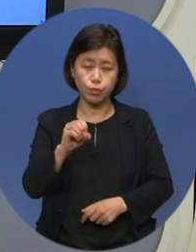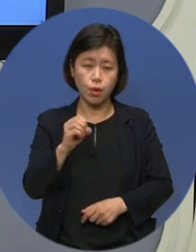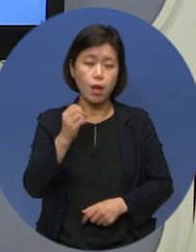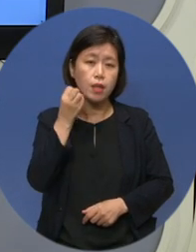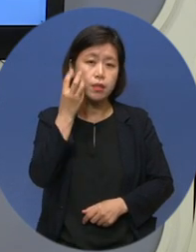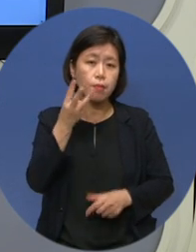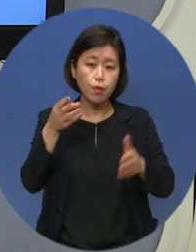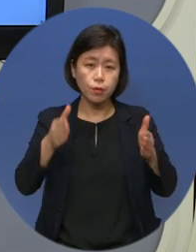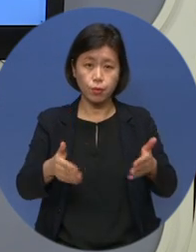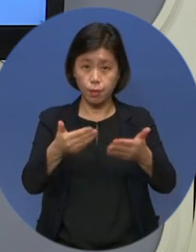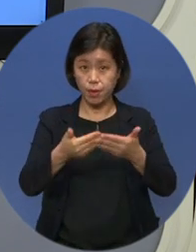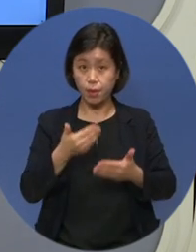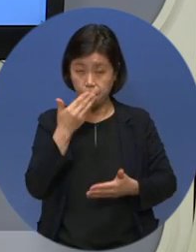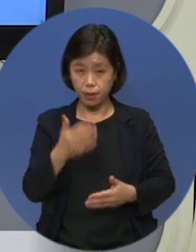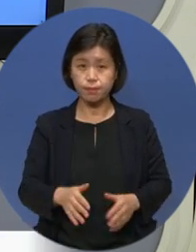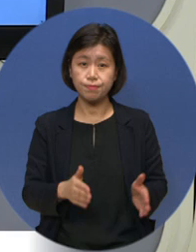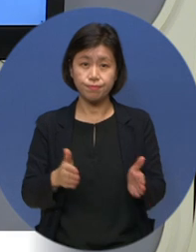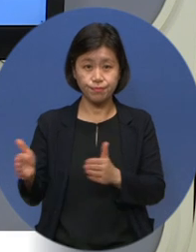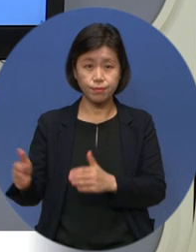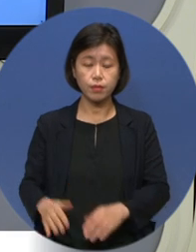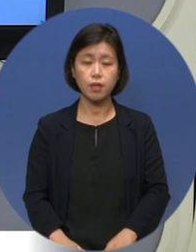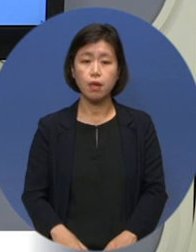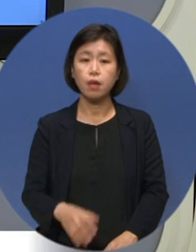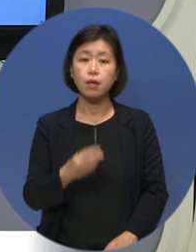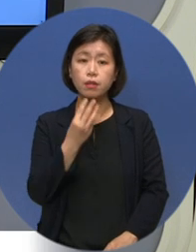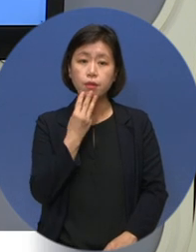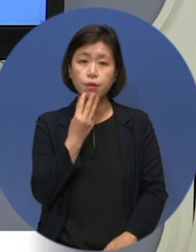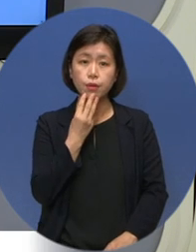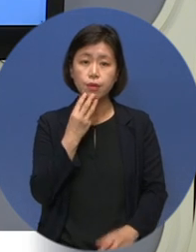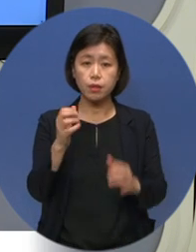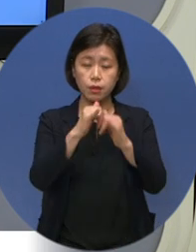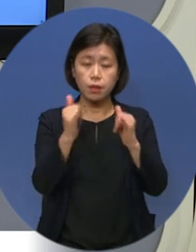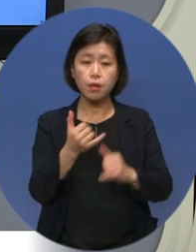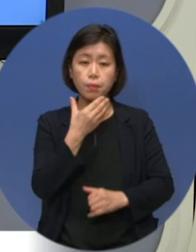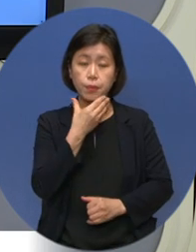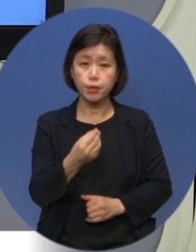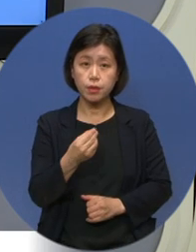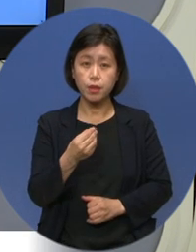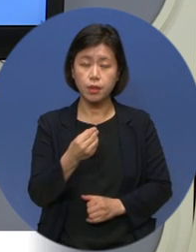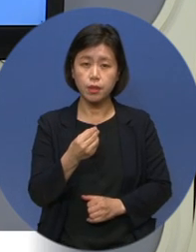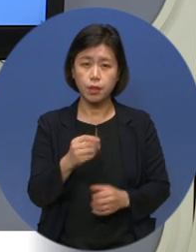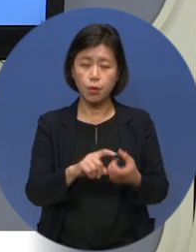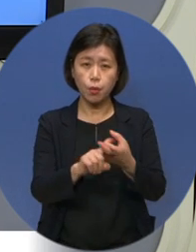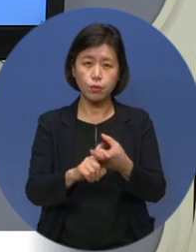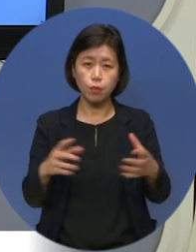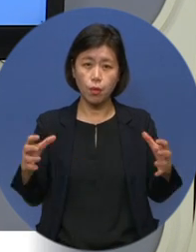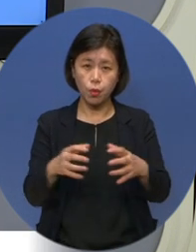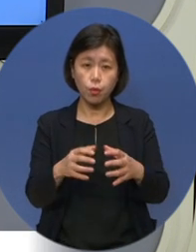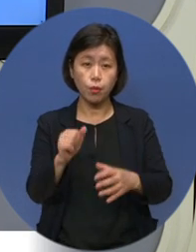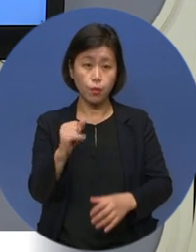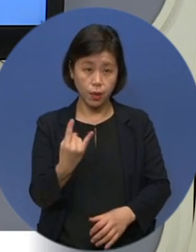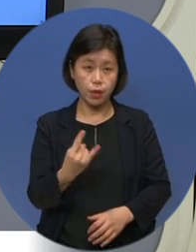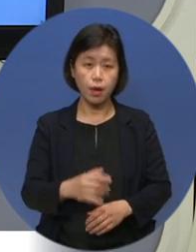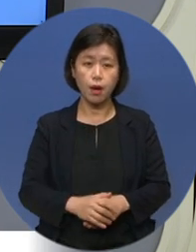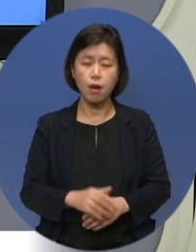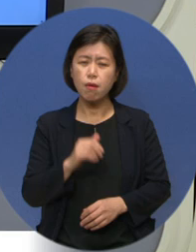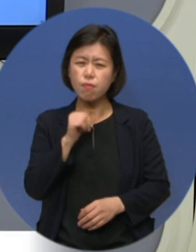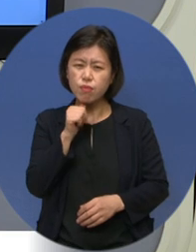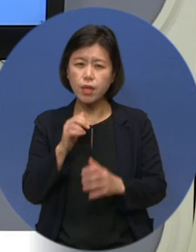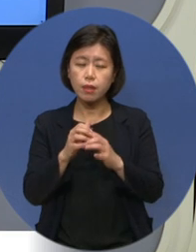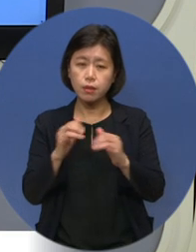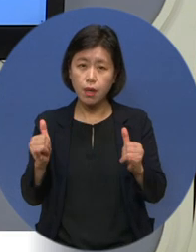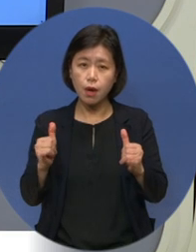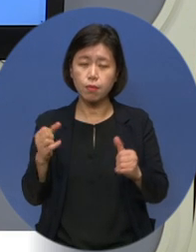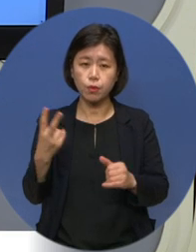다음 소식입니다 서울 사회복지공동모금회 가 저소득 취약계층에 대한 건강보험료 및 노인